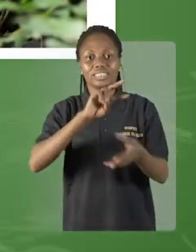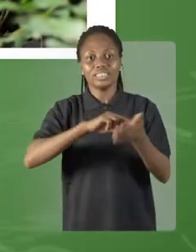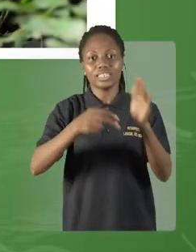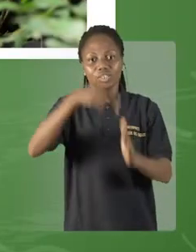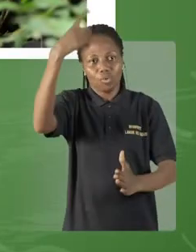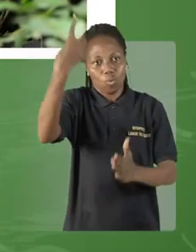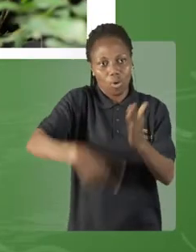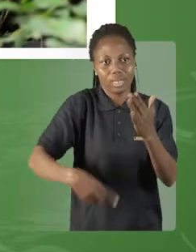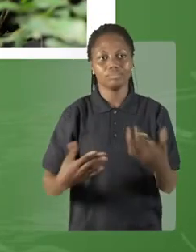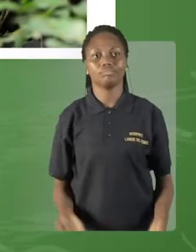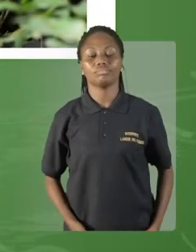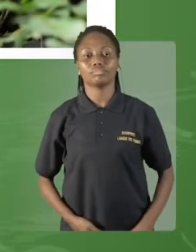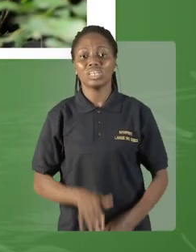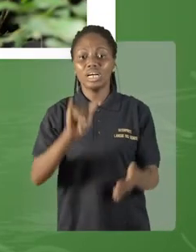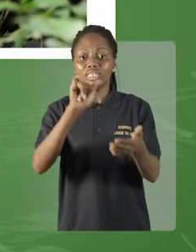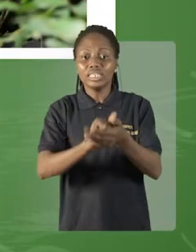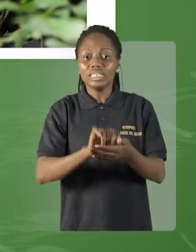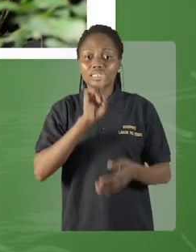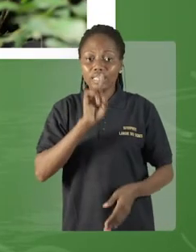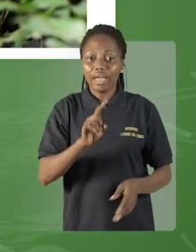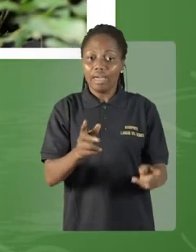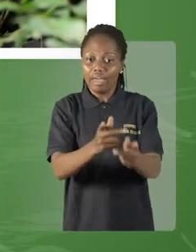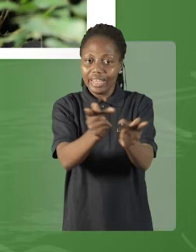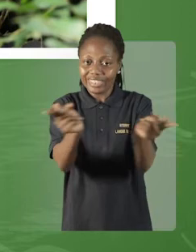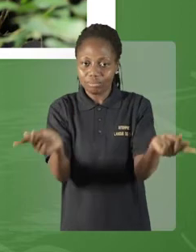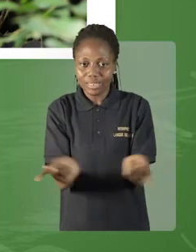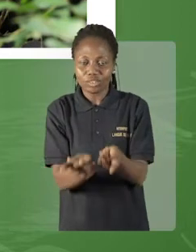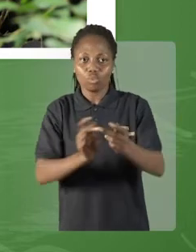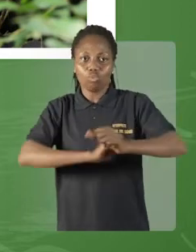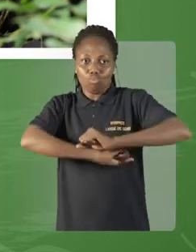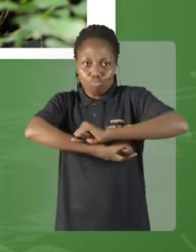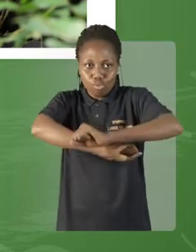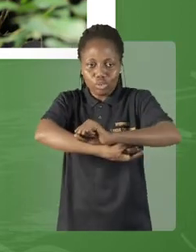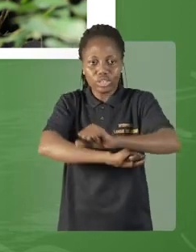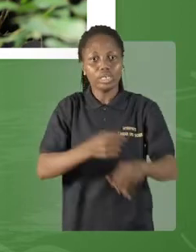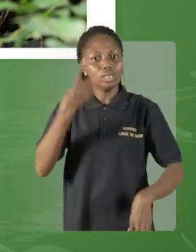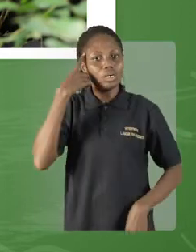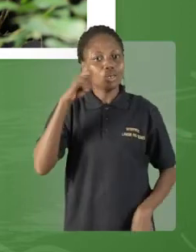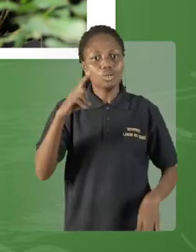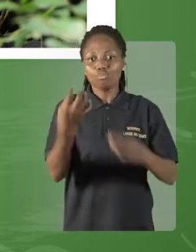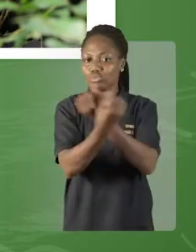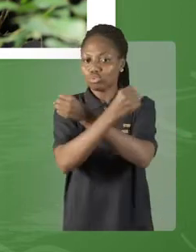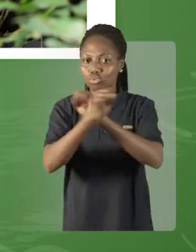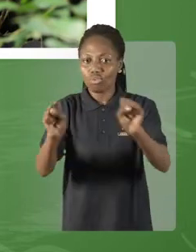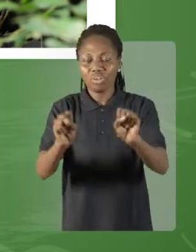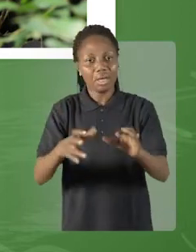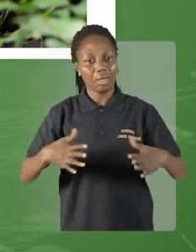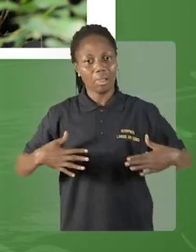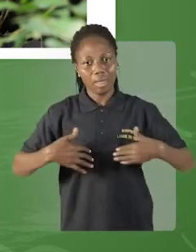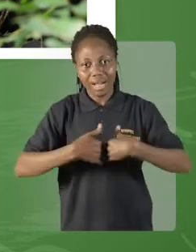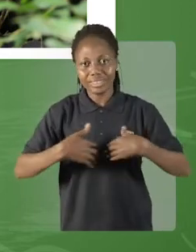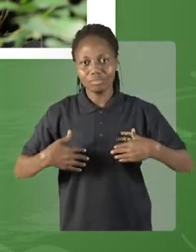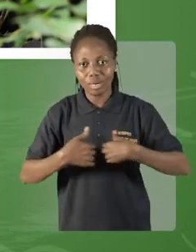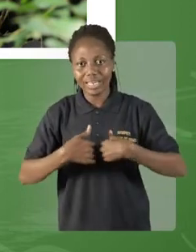La réserve forestière est un espace protégé pour la sauvegarde des espèces